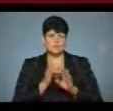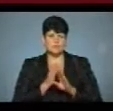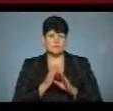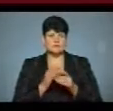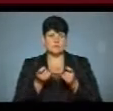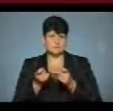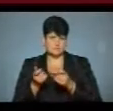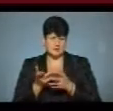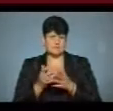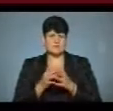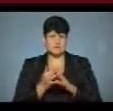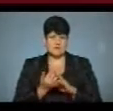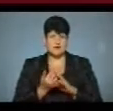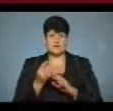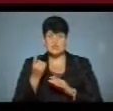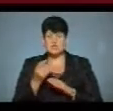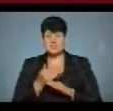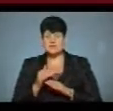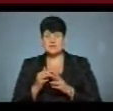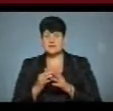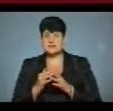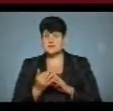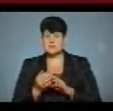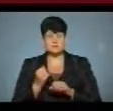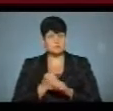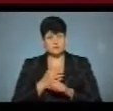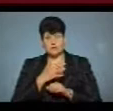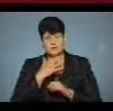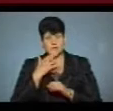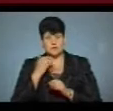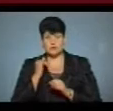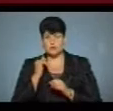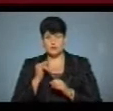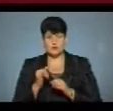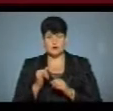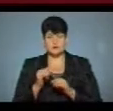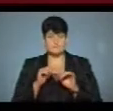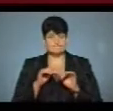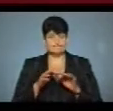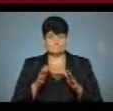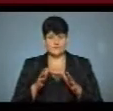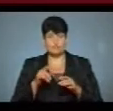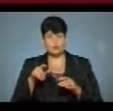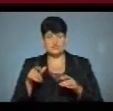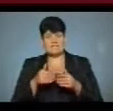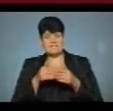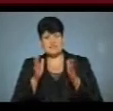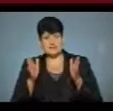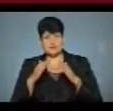але в одній частині села зробило просто багато поганих речей. Людей розкрило дах